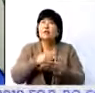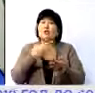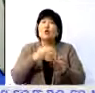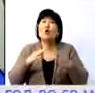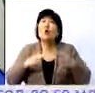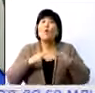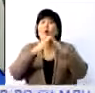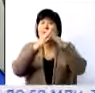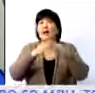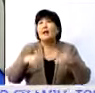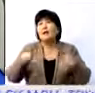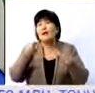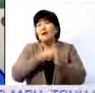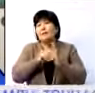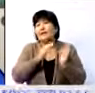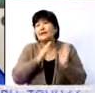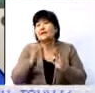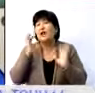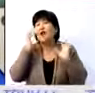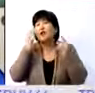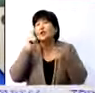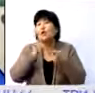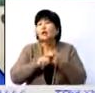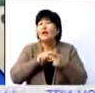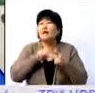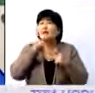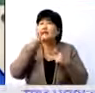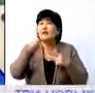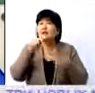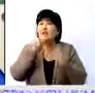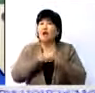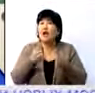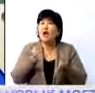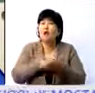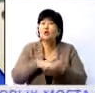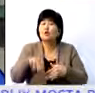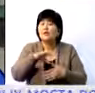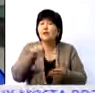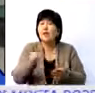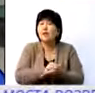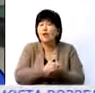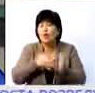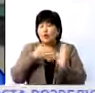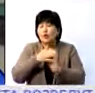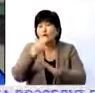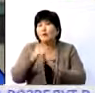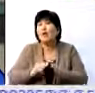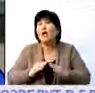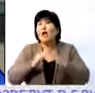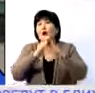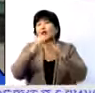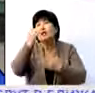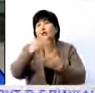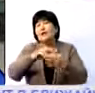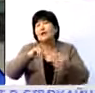корабле. Экипажи проверили систему радиосвязи, лазерный дальномер, ознакомились с бортовой документацией, изучили программу полета и список